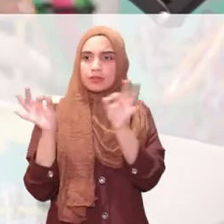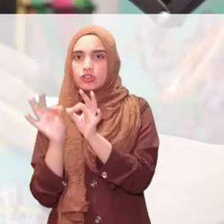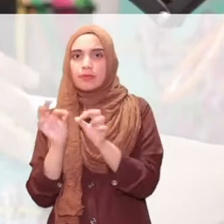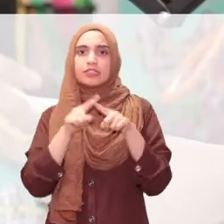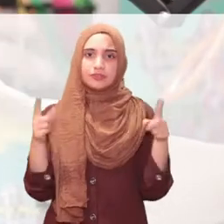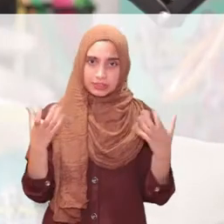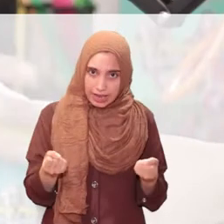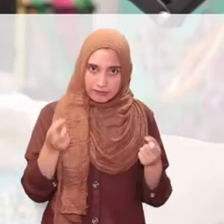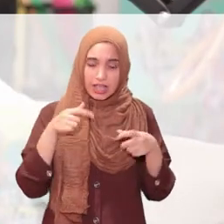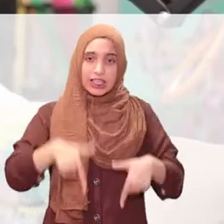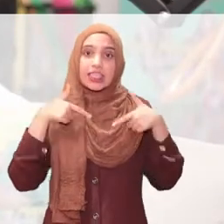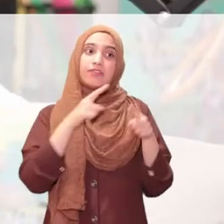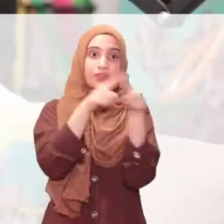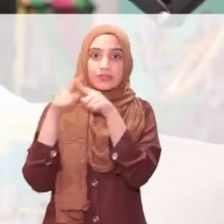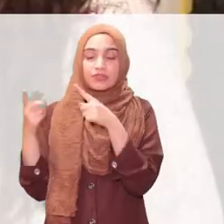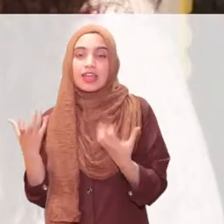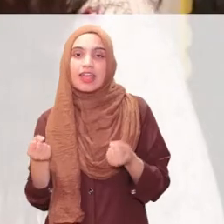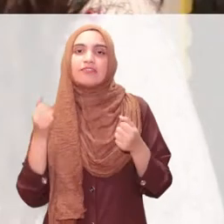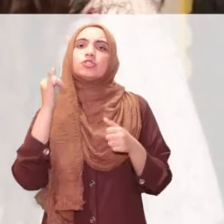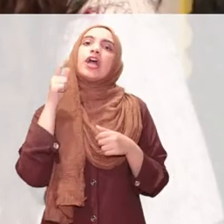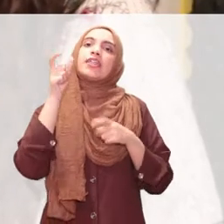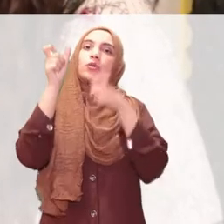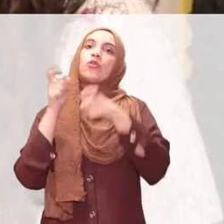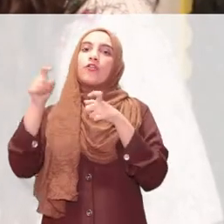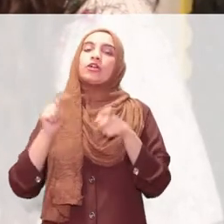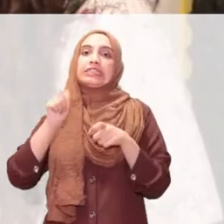रीयल लाइफ में साथ हो सल्लू-कैट